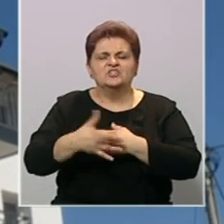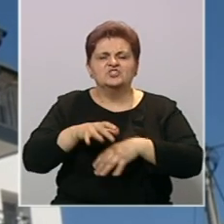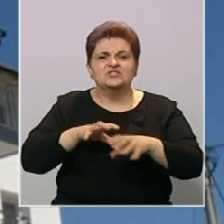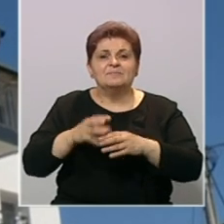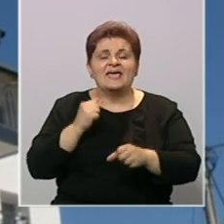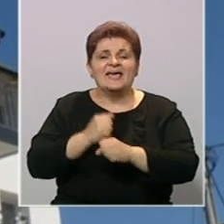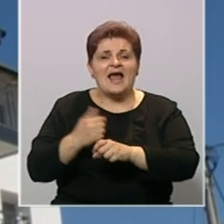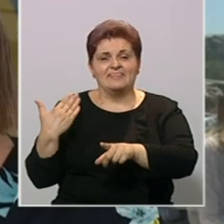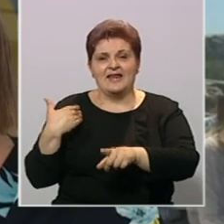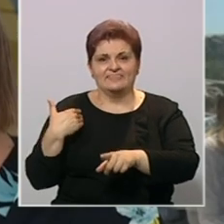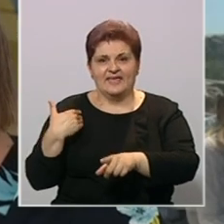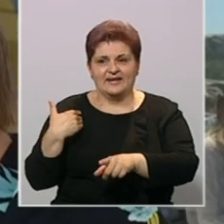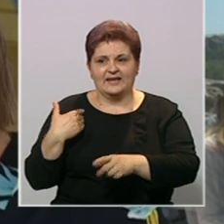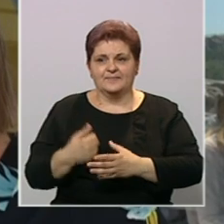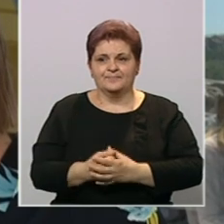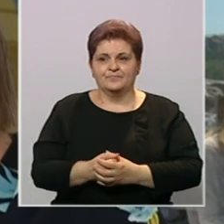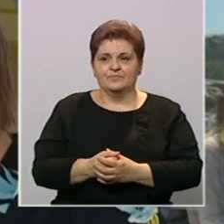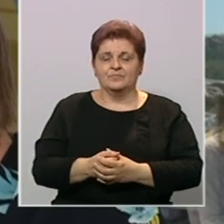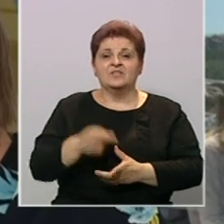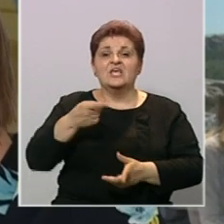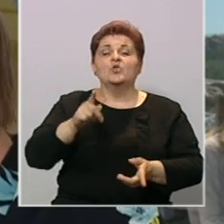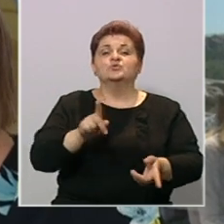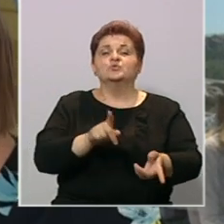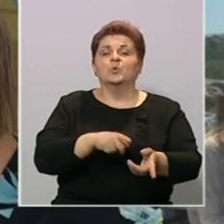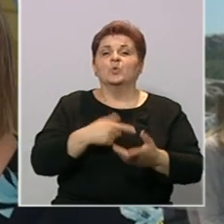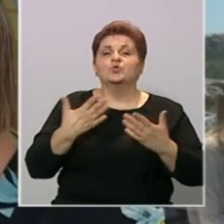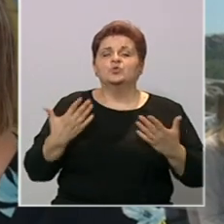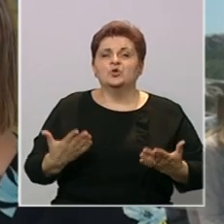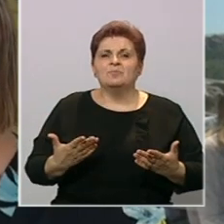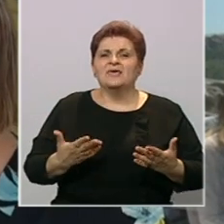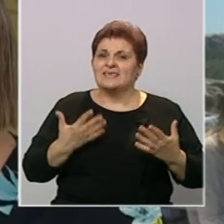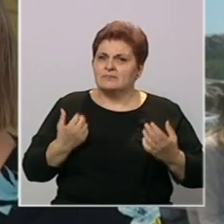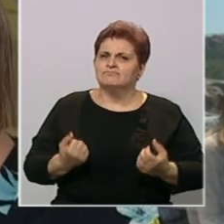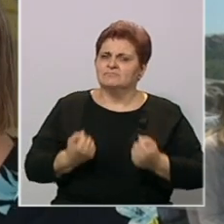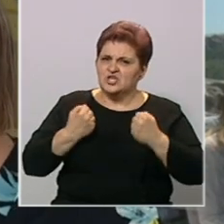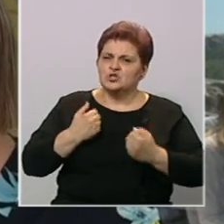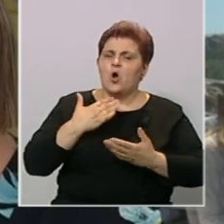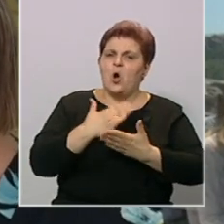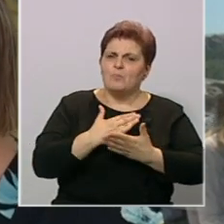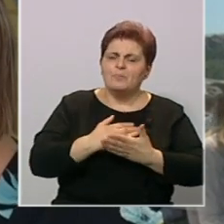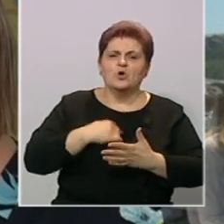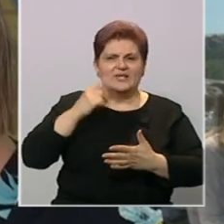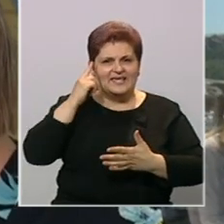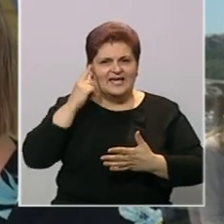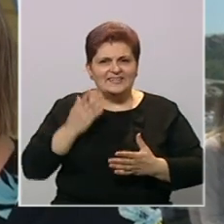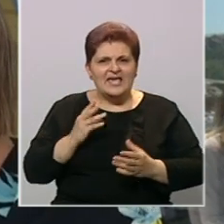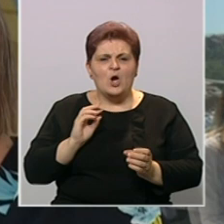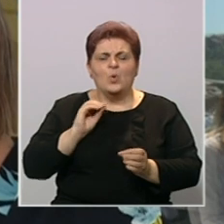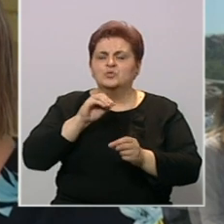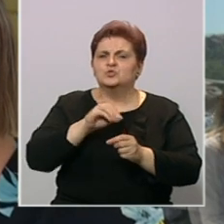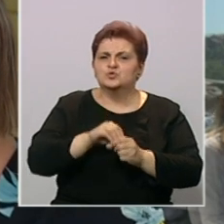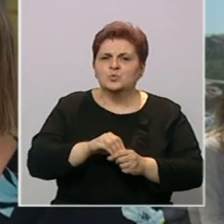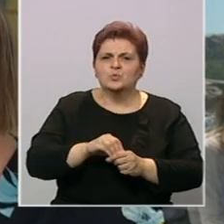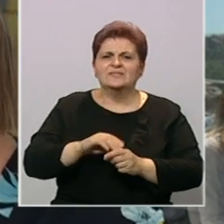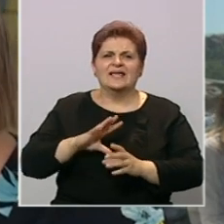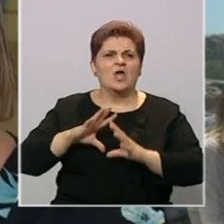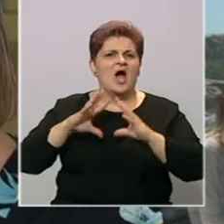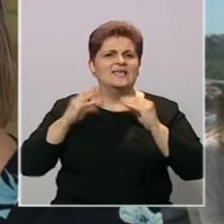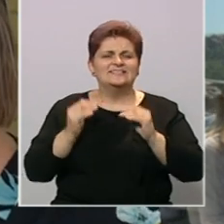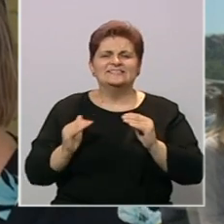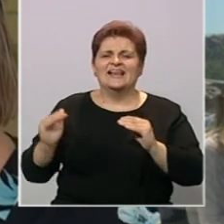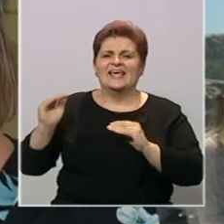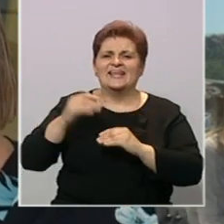rade na terenu. To su dugoročni, jako zahtjevni programi koji podrazumijevaju sudjelovanje cijelog